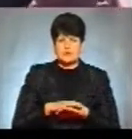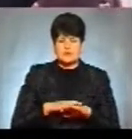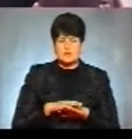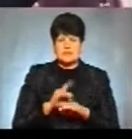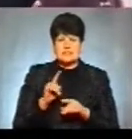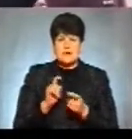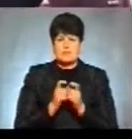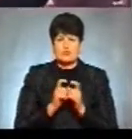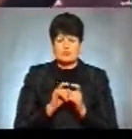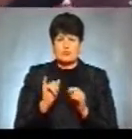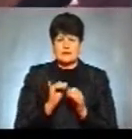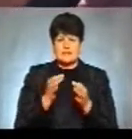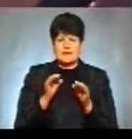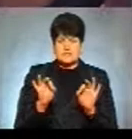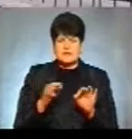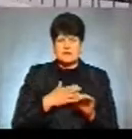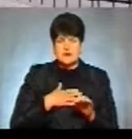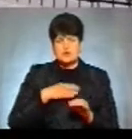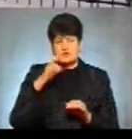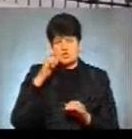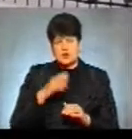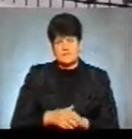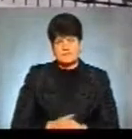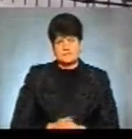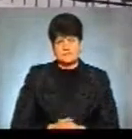та незалежність нашої держави.